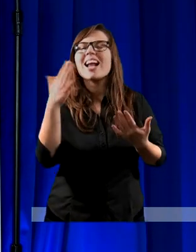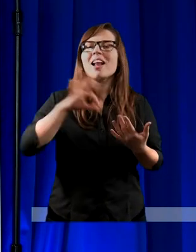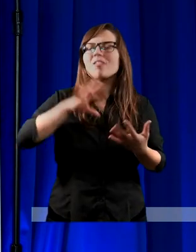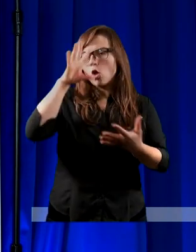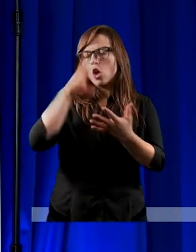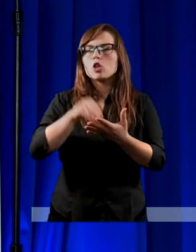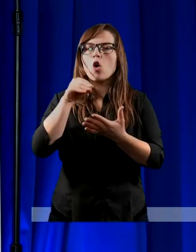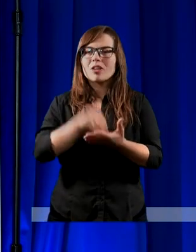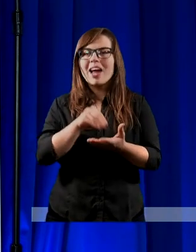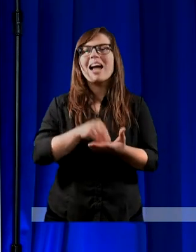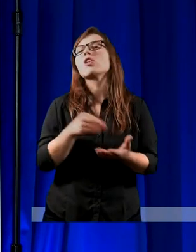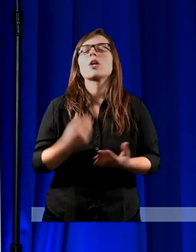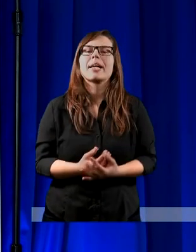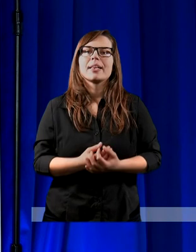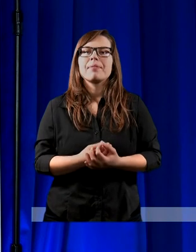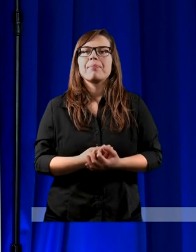swoich doświadczeń,